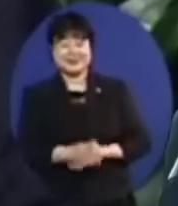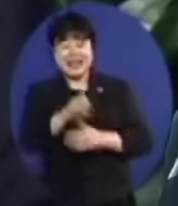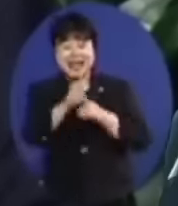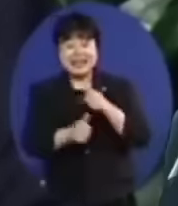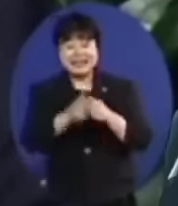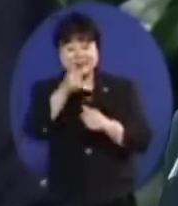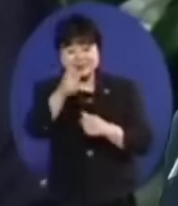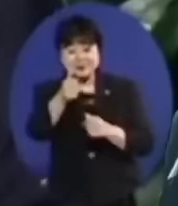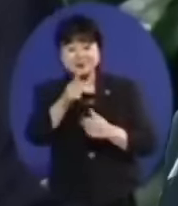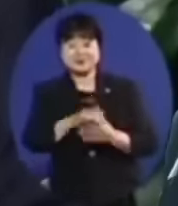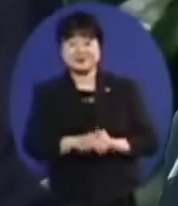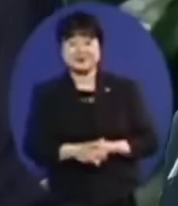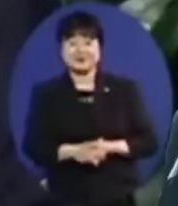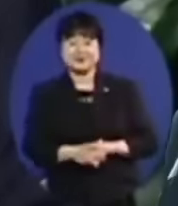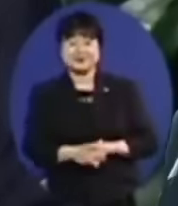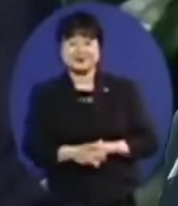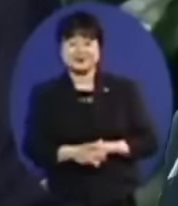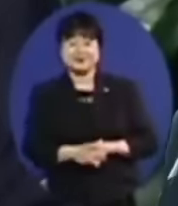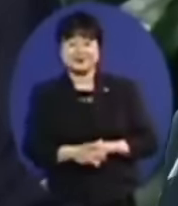하나님은